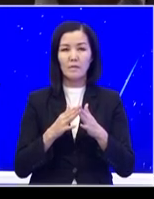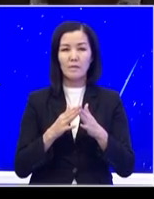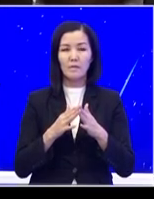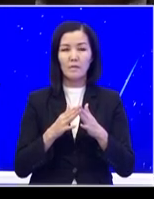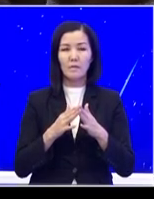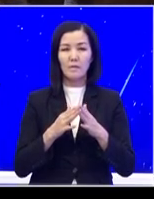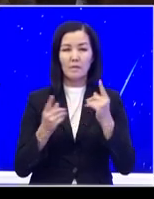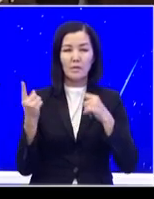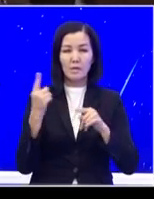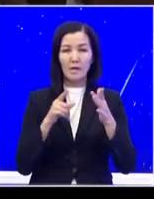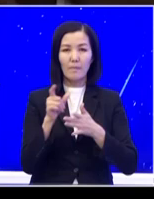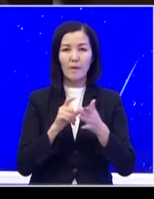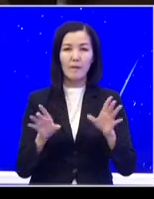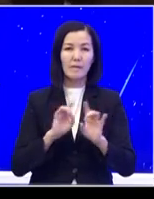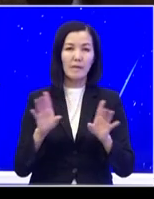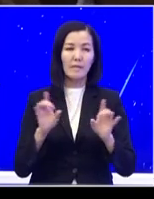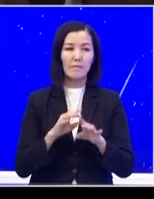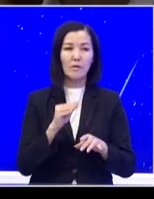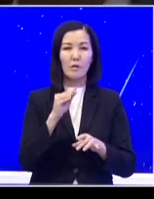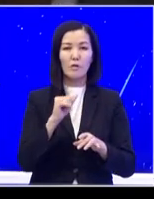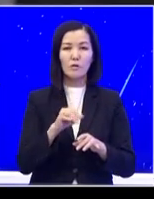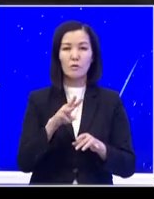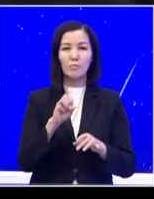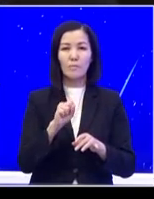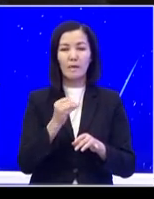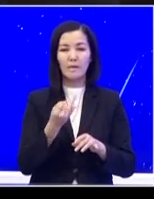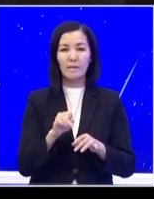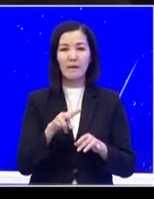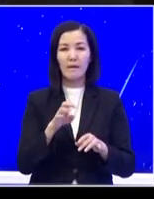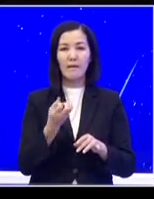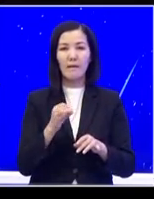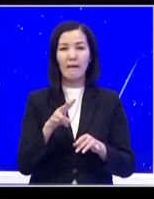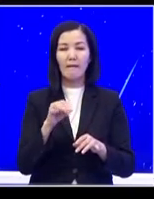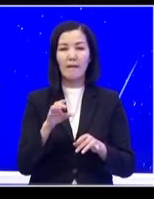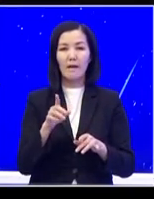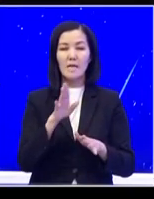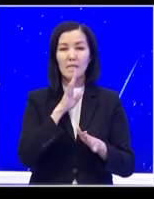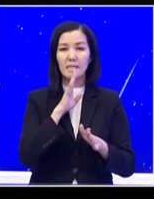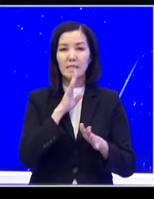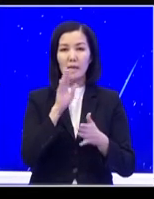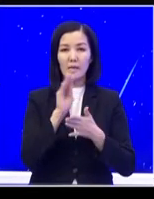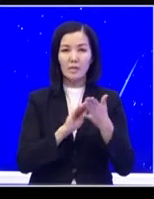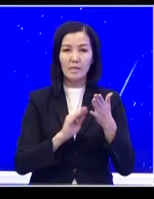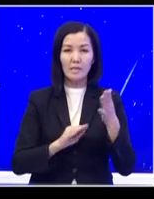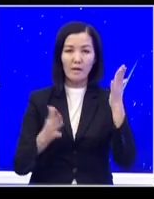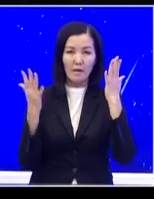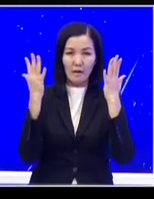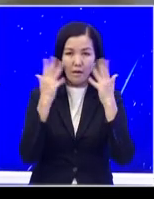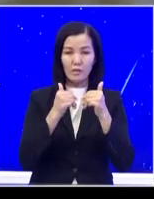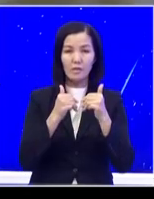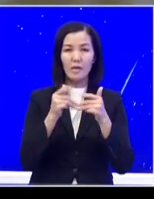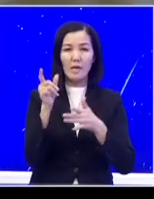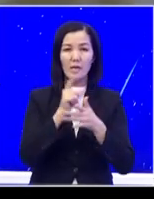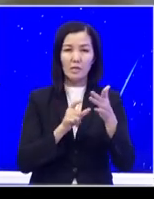аспанменен жүргендей бап. Жұматайды жұрт Ләйлә аруға жазған жырларымен таныды. Шындығында Ләйлә оның жүрегінде